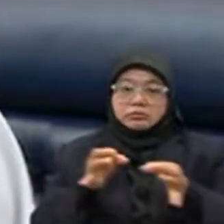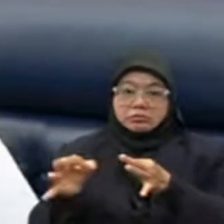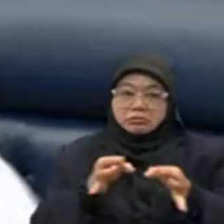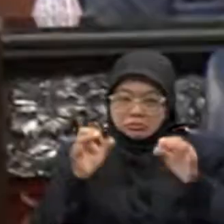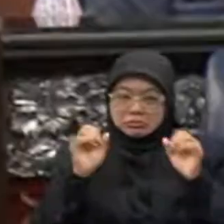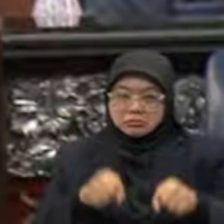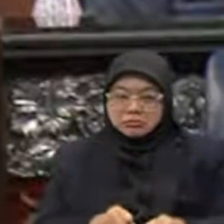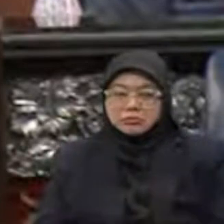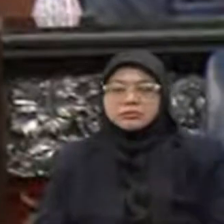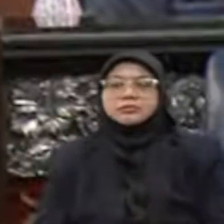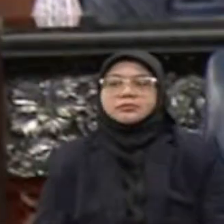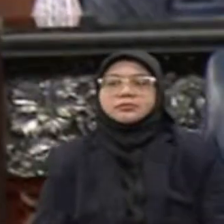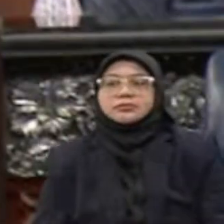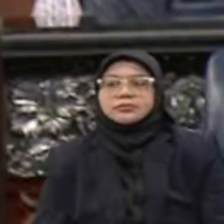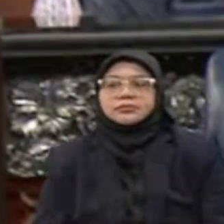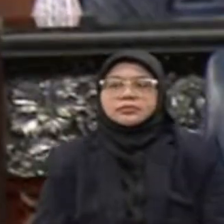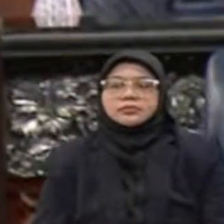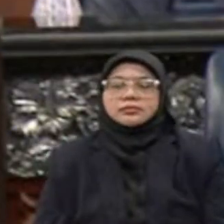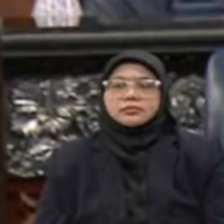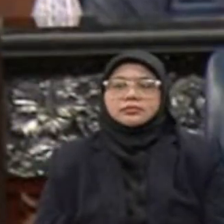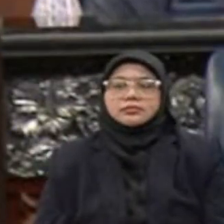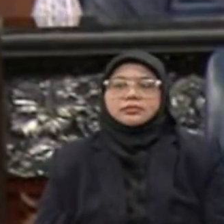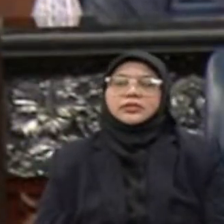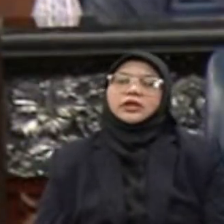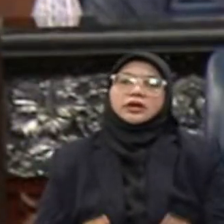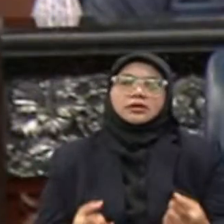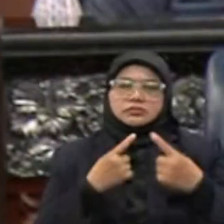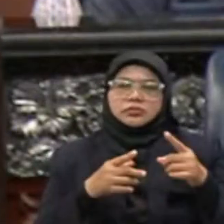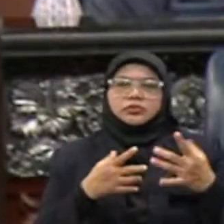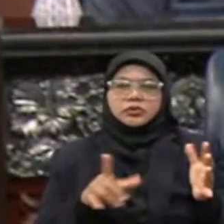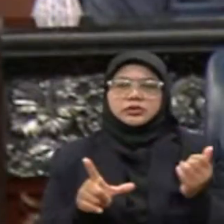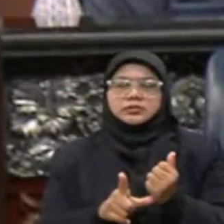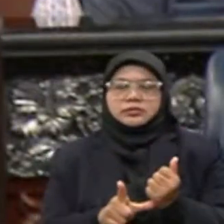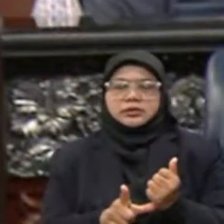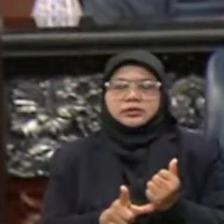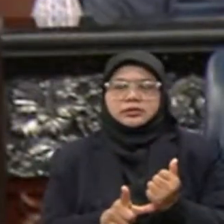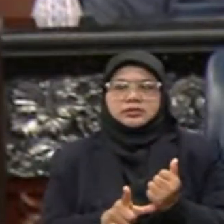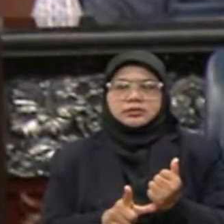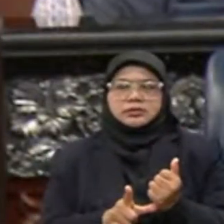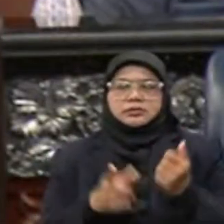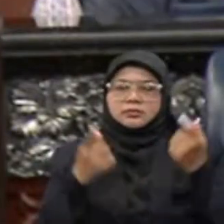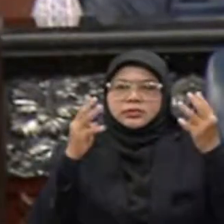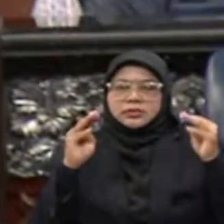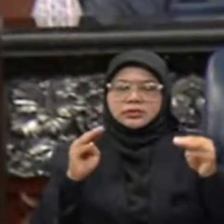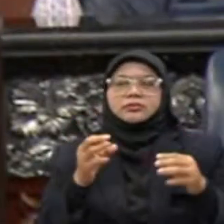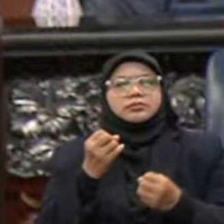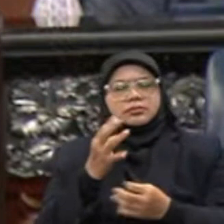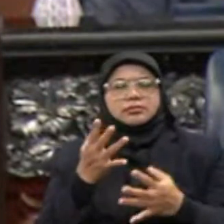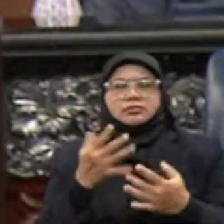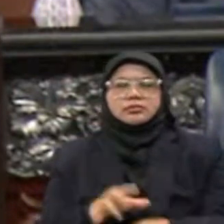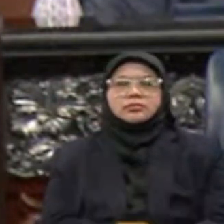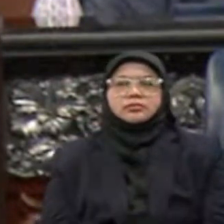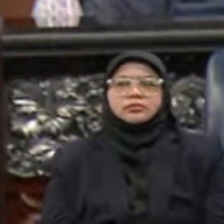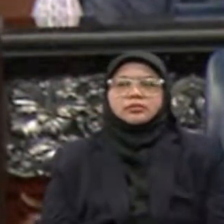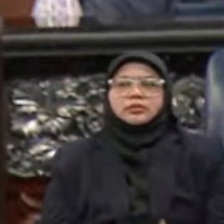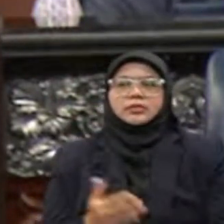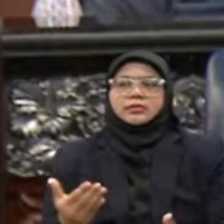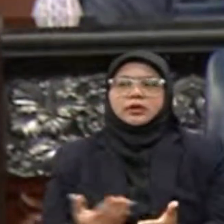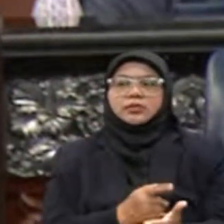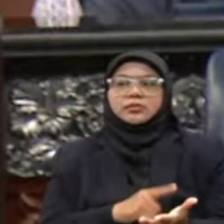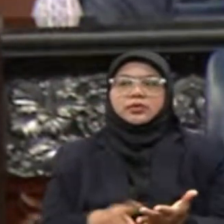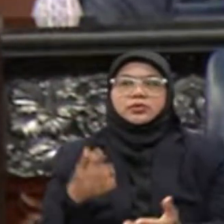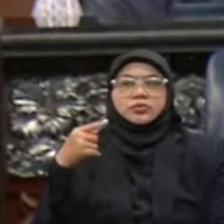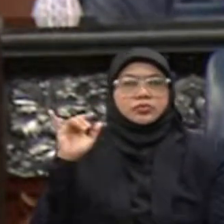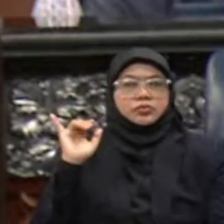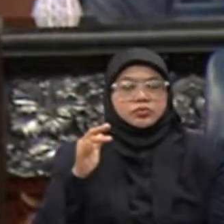ini udah dijawab oleh imbalan Perdana Menteri beliau ada di depan saya itu bapak Uni Minggu sudah